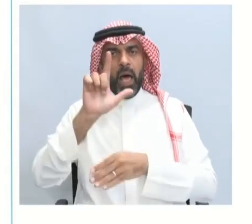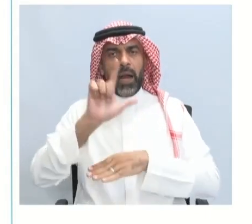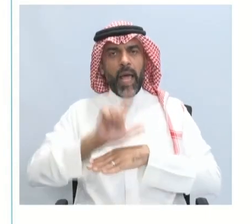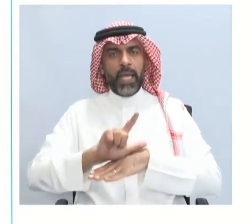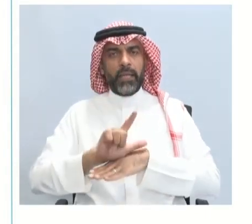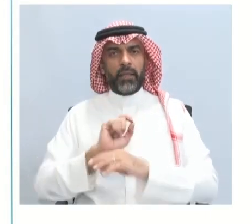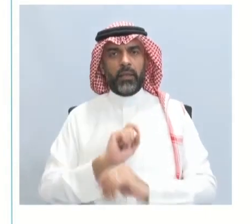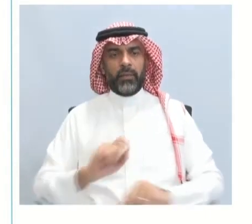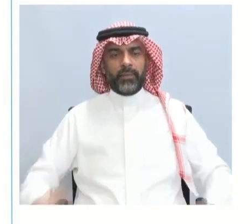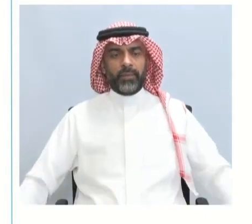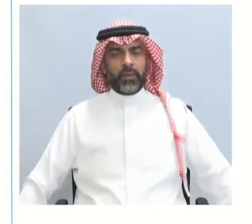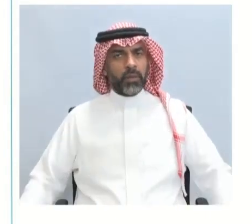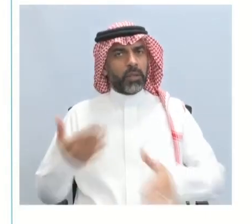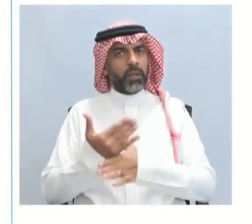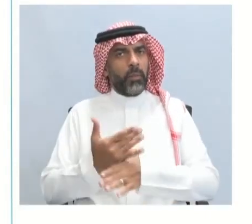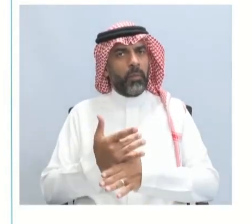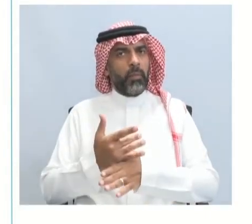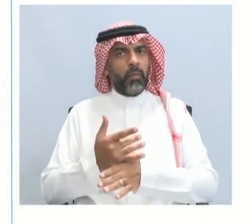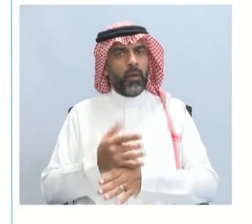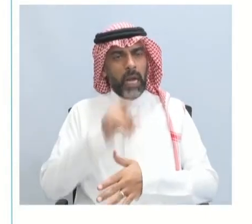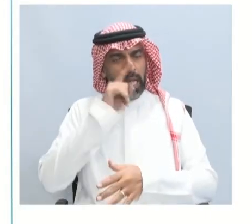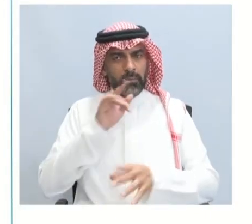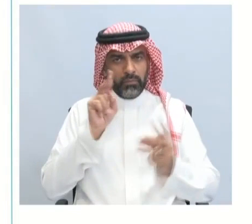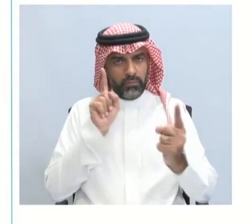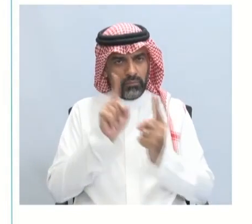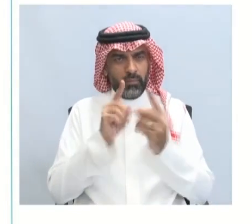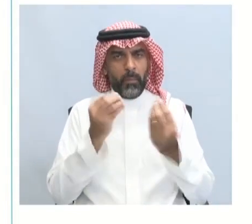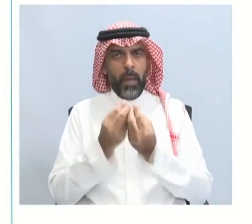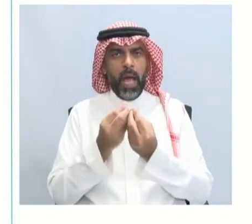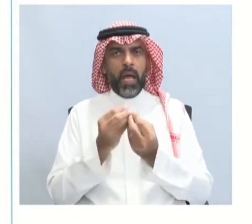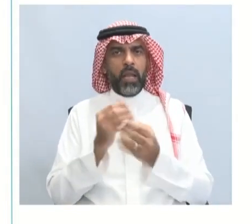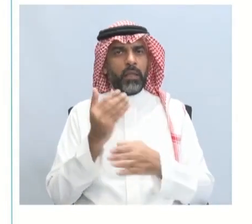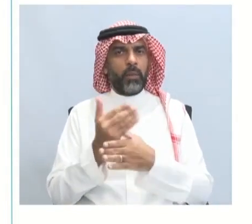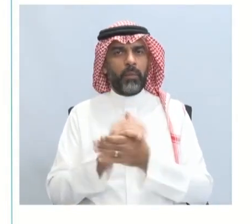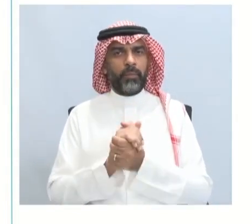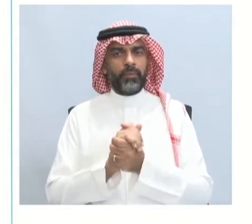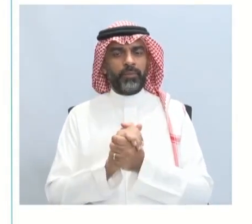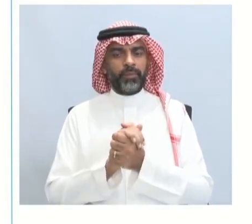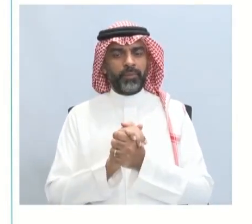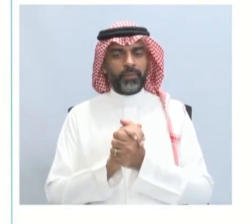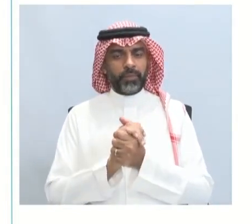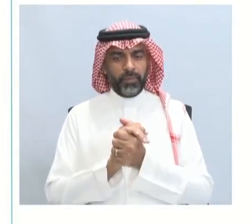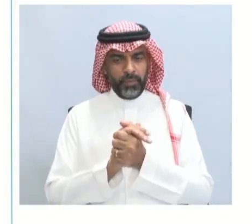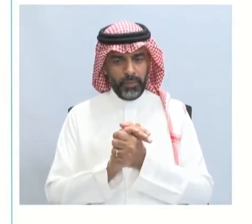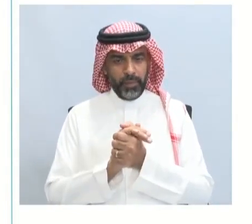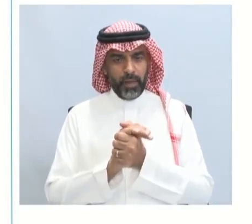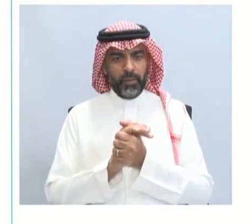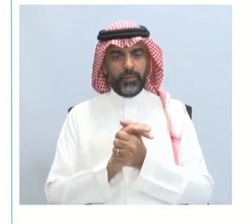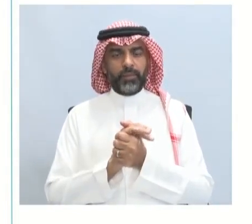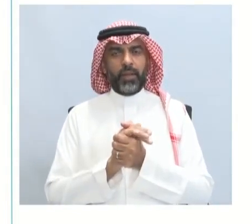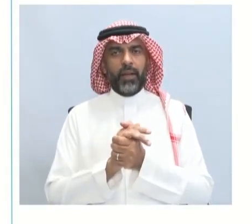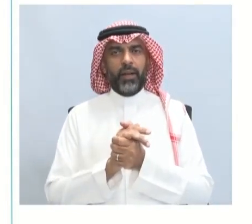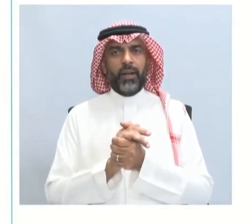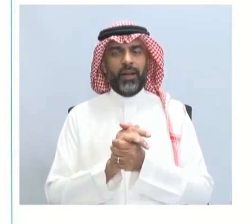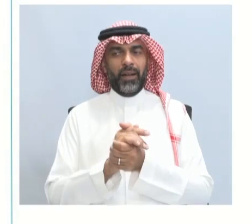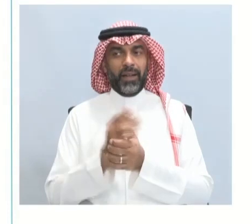لماذا ان اعقد لقاء مع الرئيس ن ذكرنا سابقا السكرتير دائما